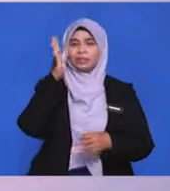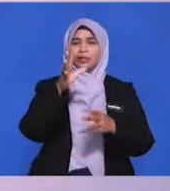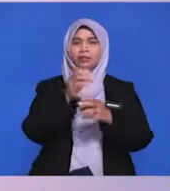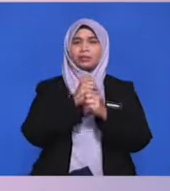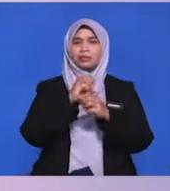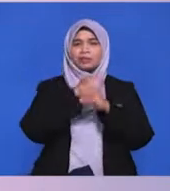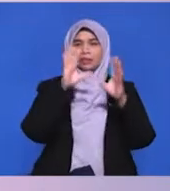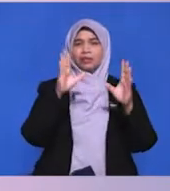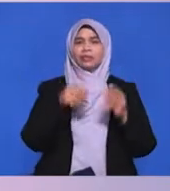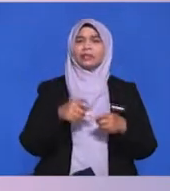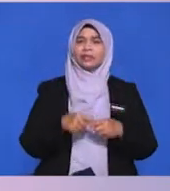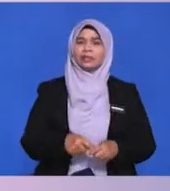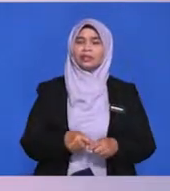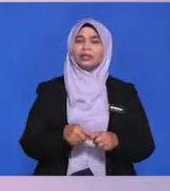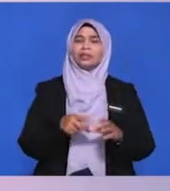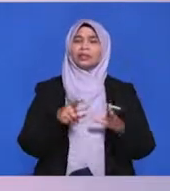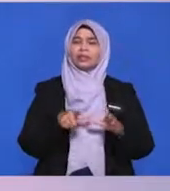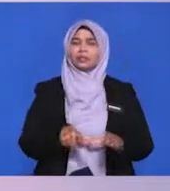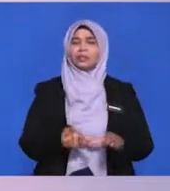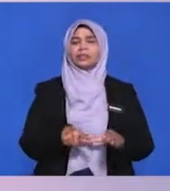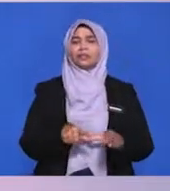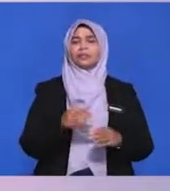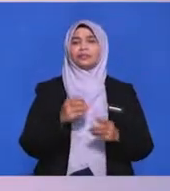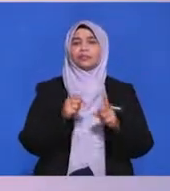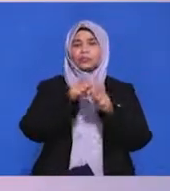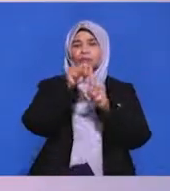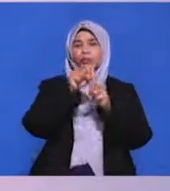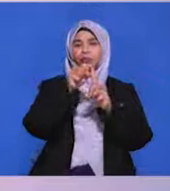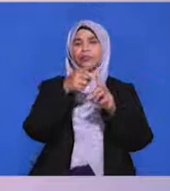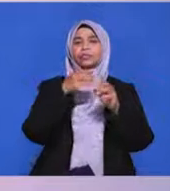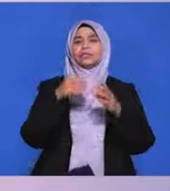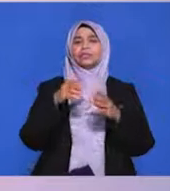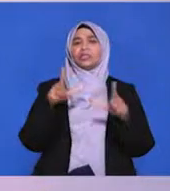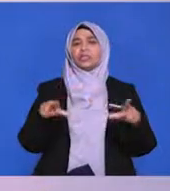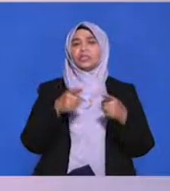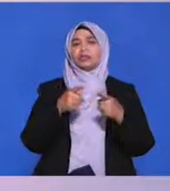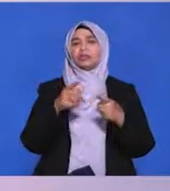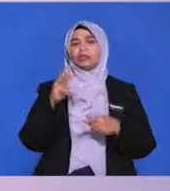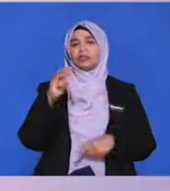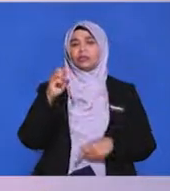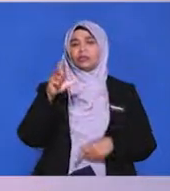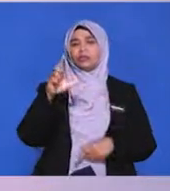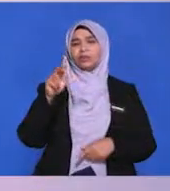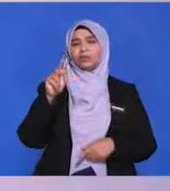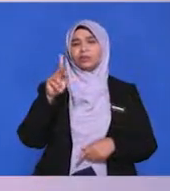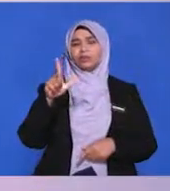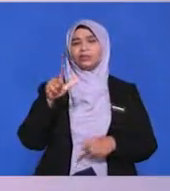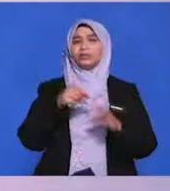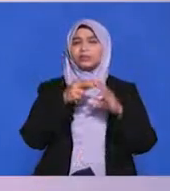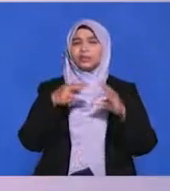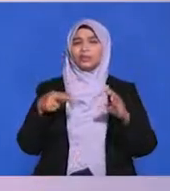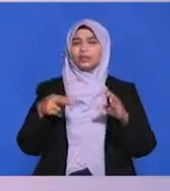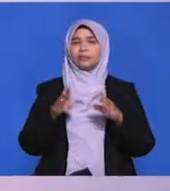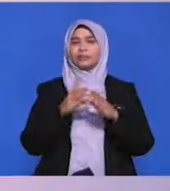menerangkan tekanan isipadu dan suhu dari segi kelakuan molekul gas berdasarkan teori kinetik